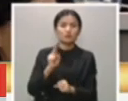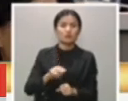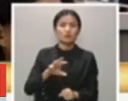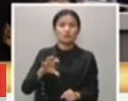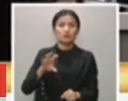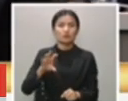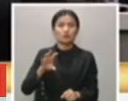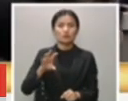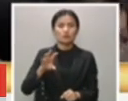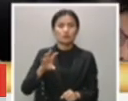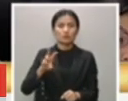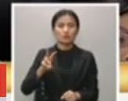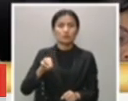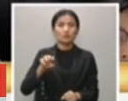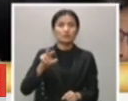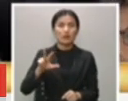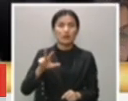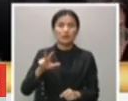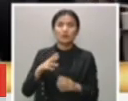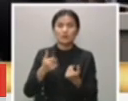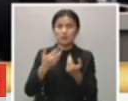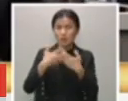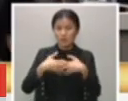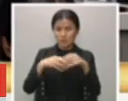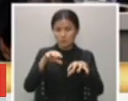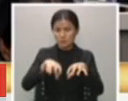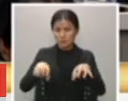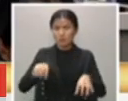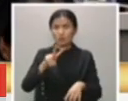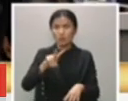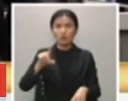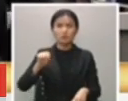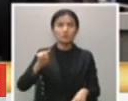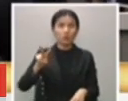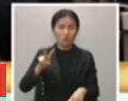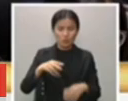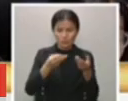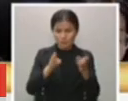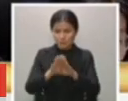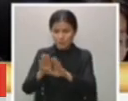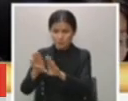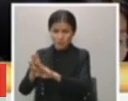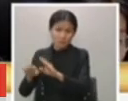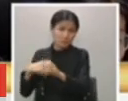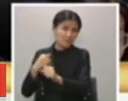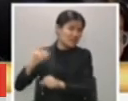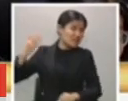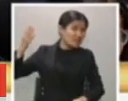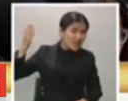งงานเนี่ยมี222โรงงานเพิ่มขึ้นจากช่วงเดียวกันของปีก่อน